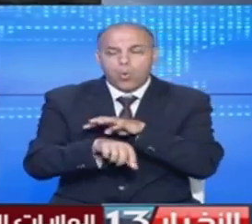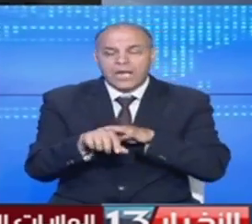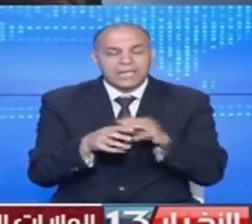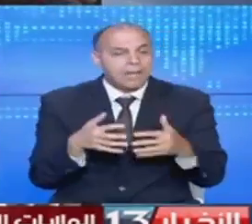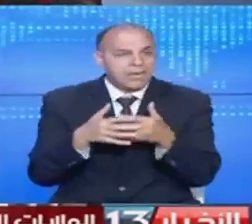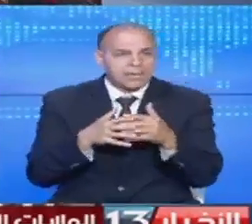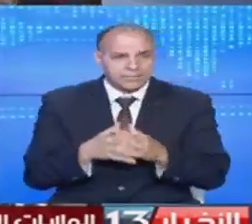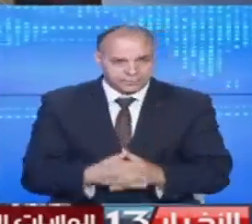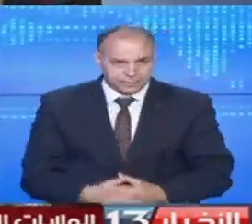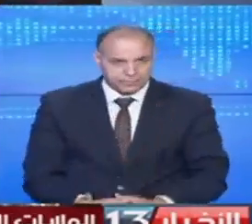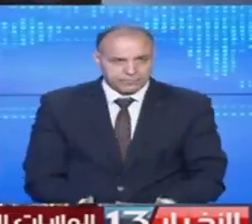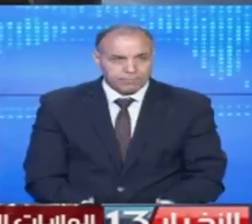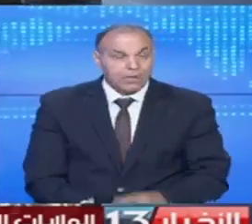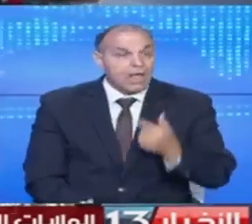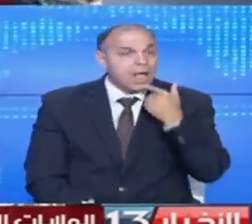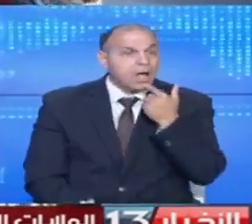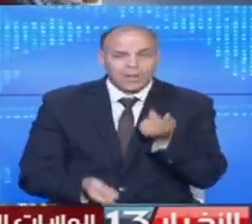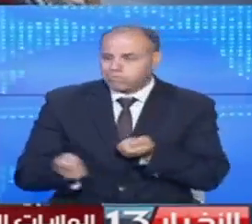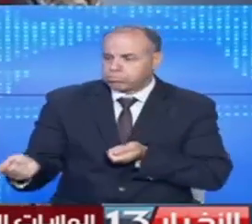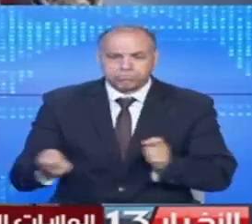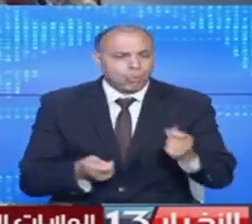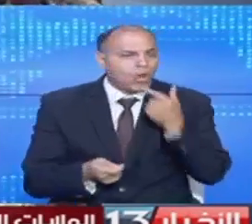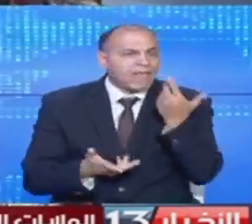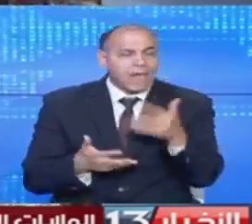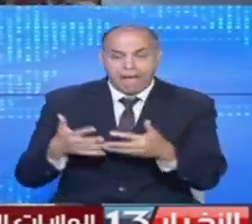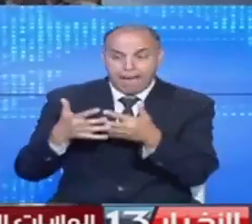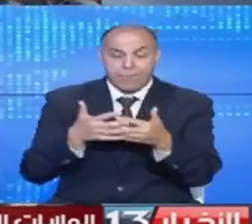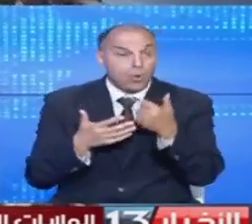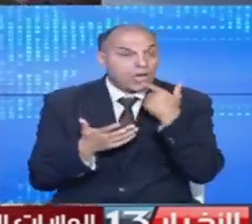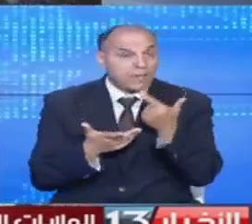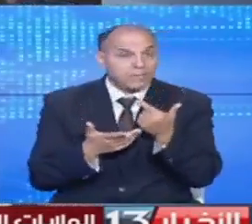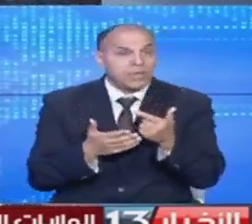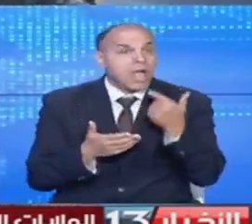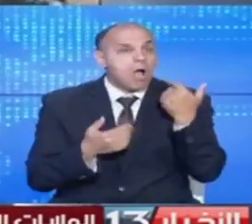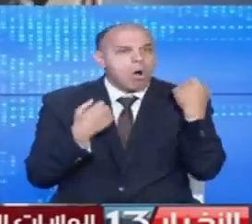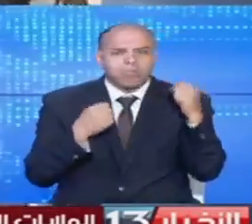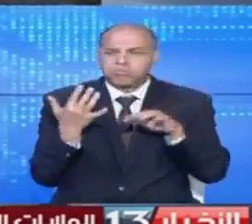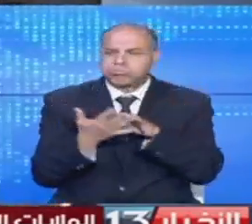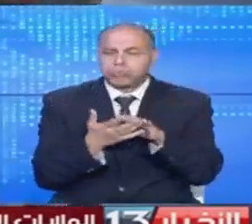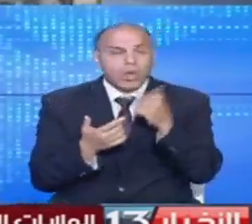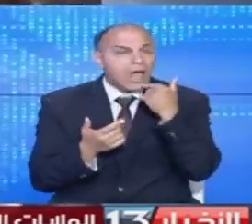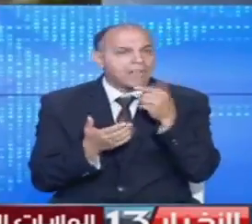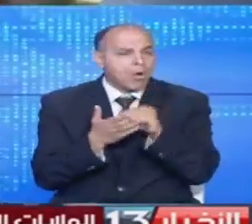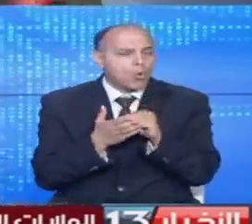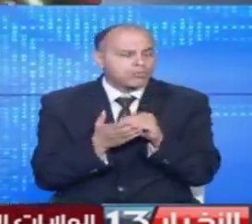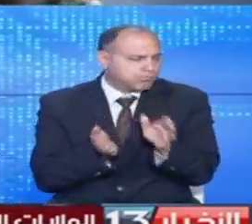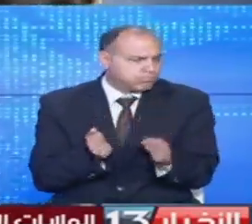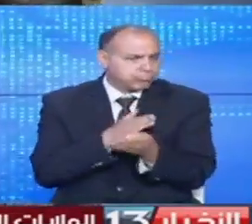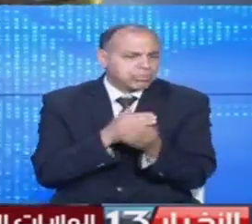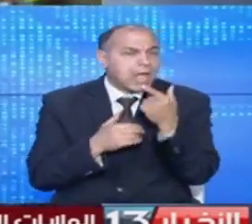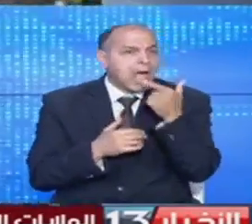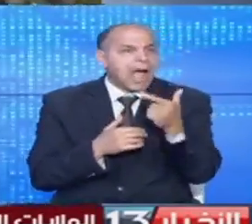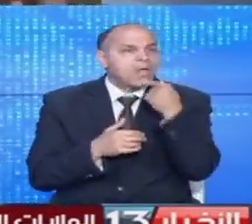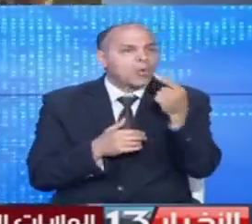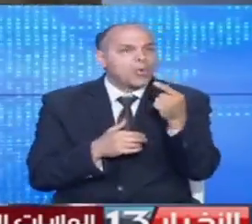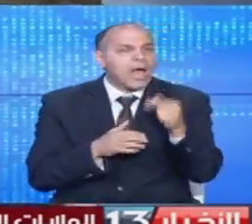أمريكية. وفي ظل التجاذبات التي تعمها الولايات المتحدة بدأت الأحداث في أخذ منحا آخر بعد أن انتقد